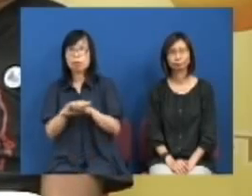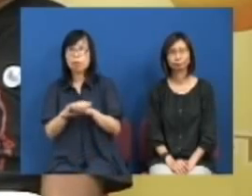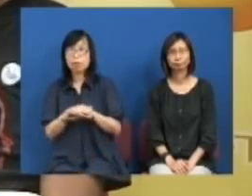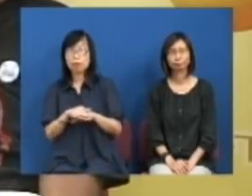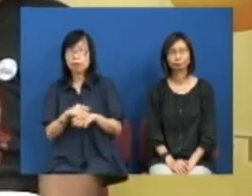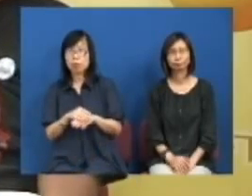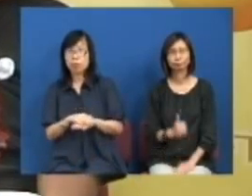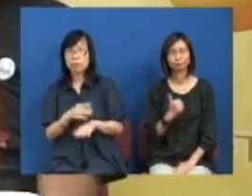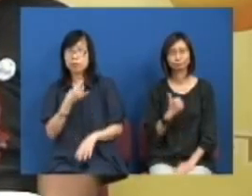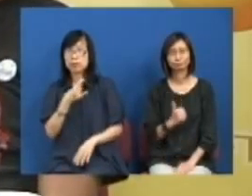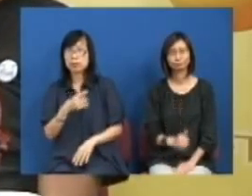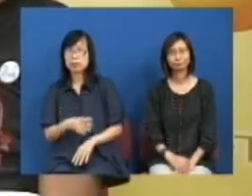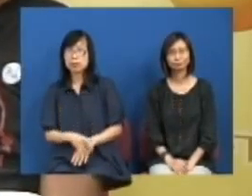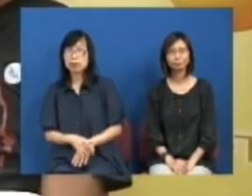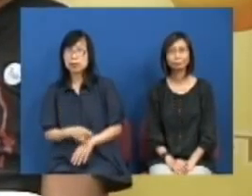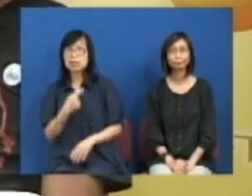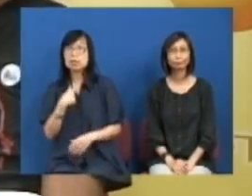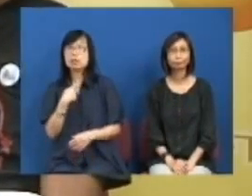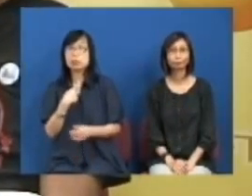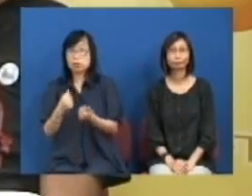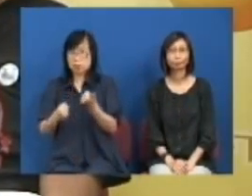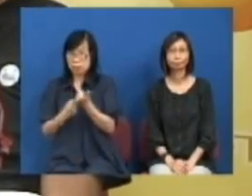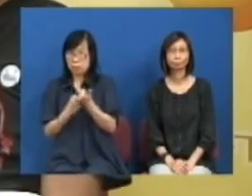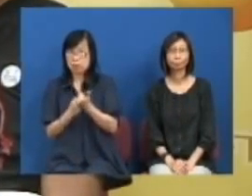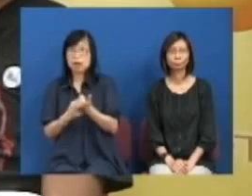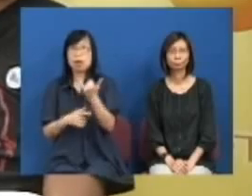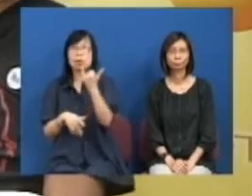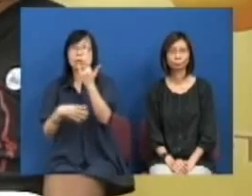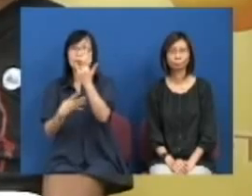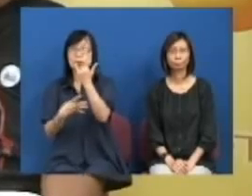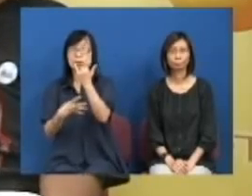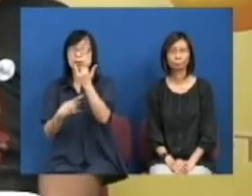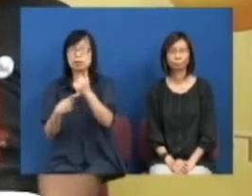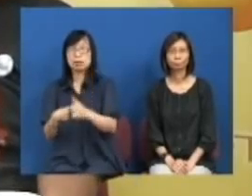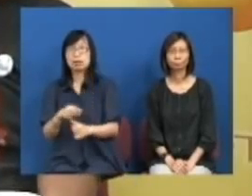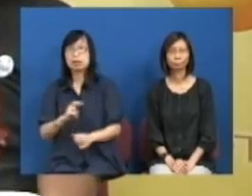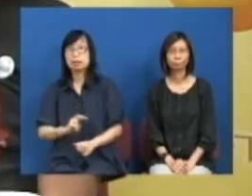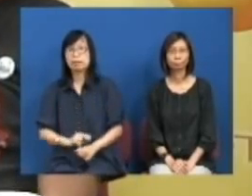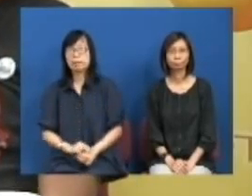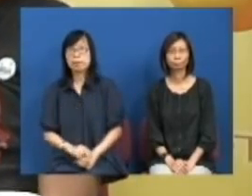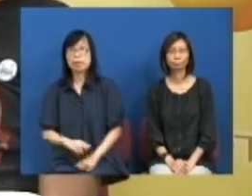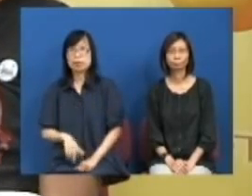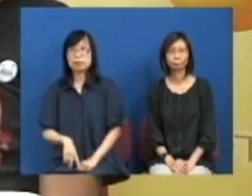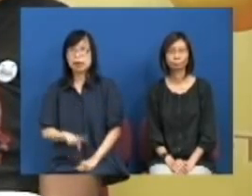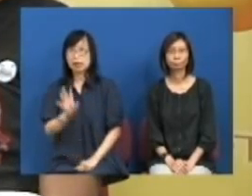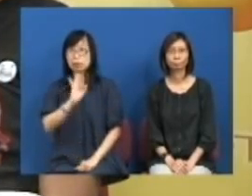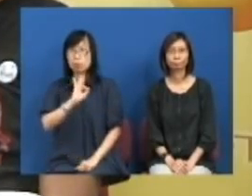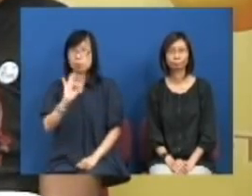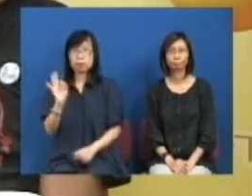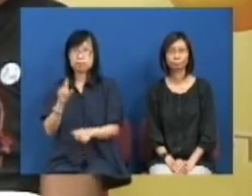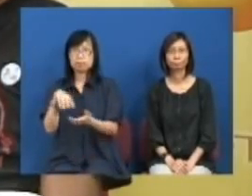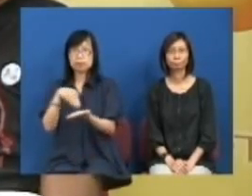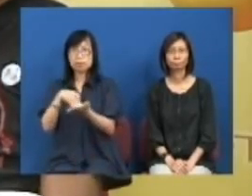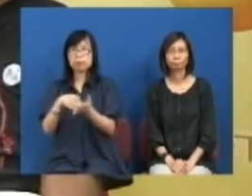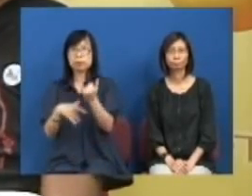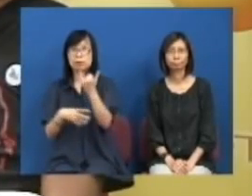是我認為是值得支持的，我都會去。六四就是其中一種這樣的事，其實如果你說不參加六四的集會，其實很簡單，